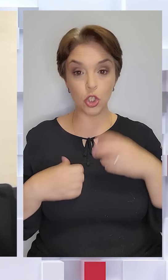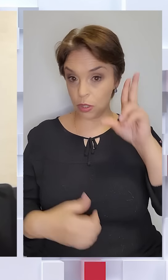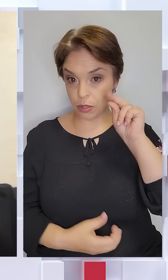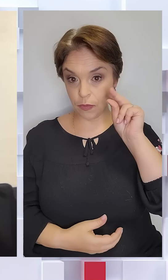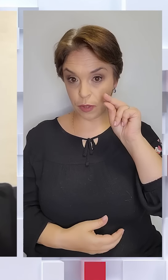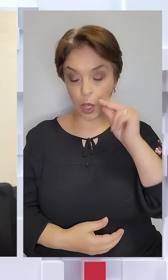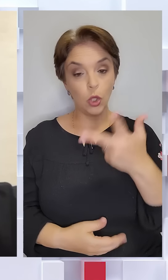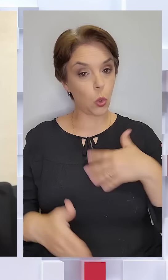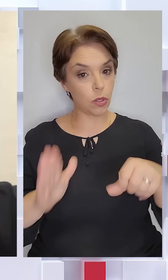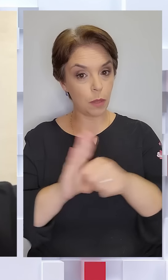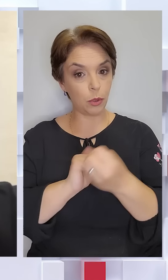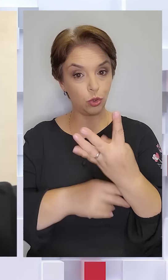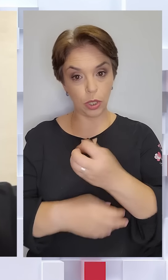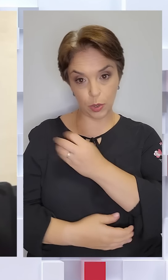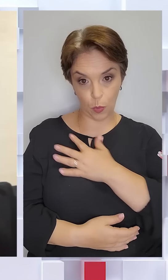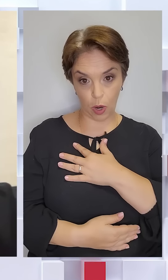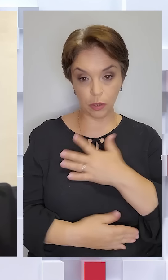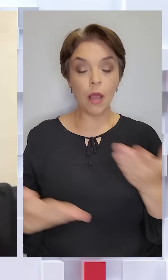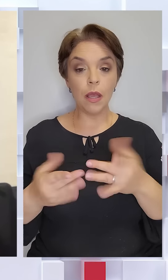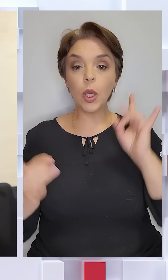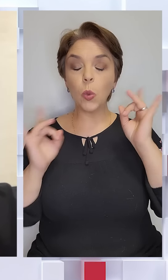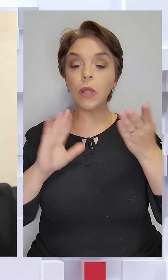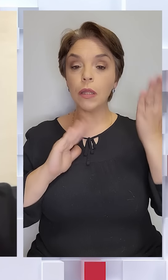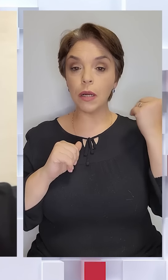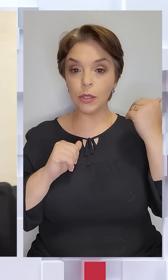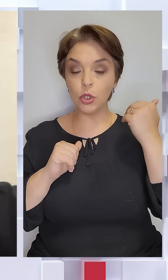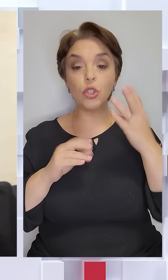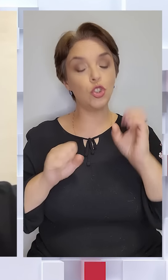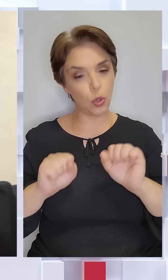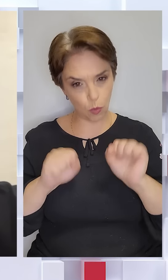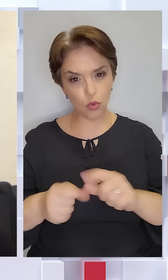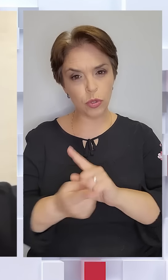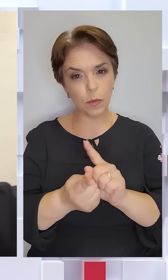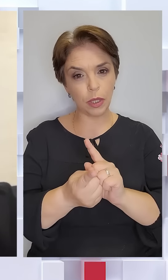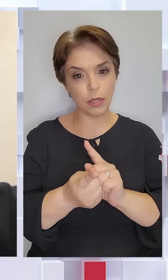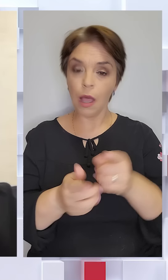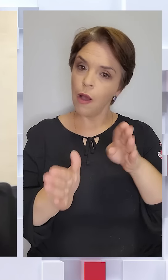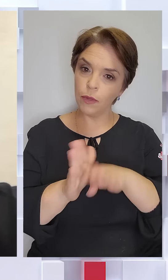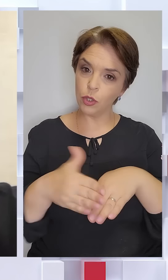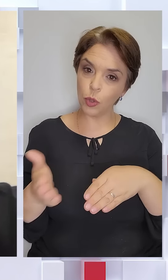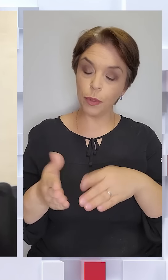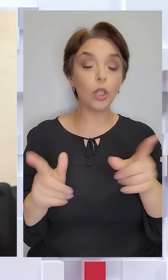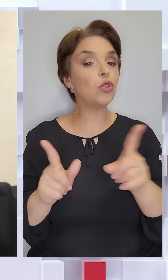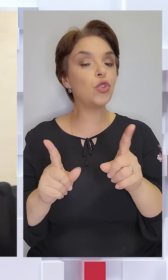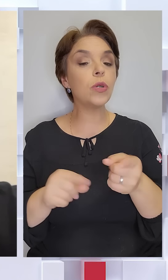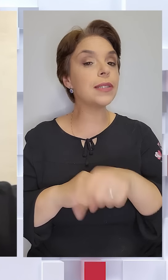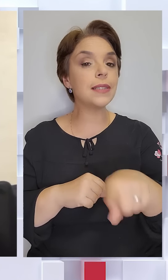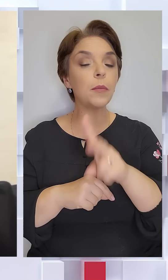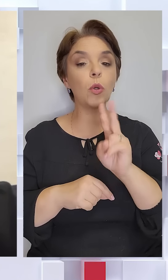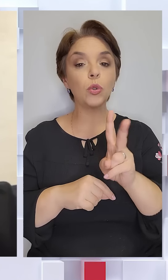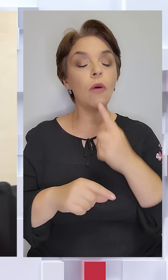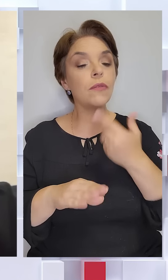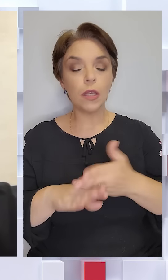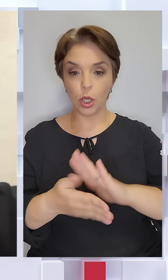цифри, троє загиблих, 14 поранених, які лунали раніше, ще можуть змінитися в гірший бік? І що з тими, хто